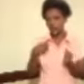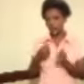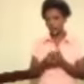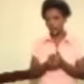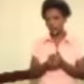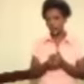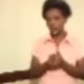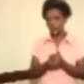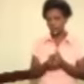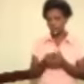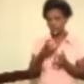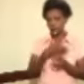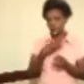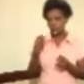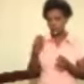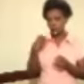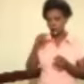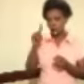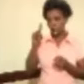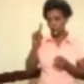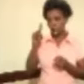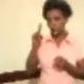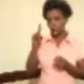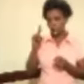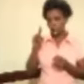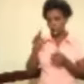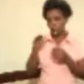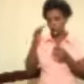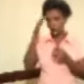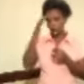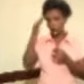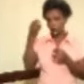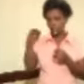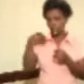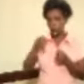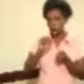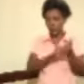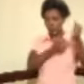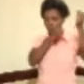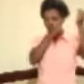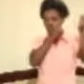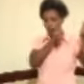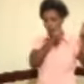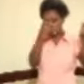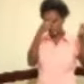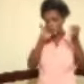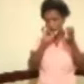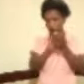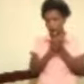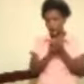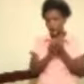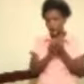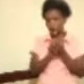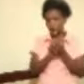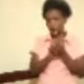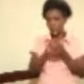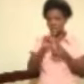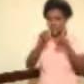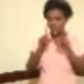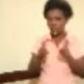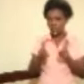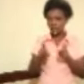président. Ce qui est grave, c'est que on a eu une prolongation de mandat du chef de l'État. Et